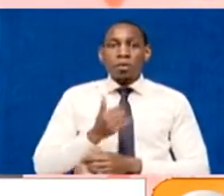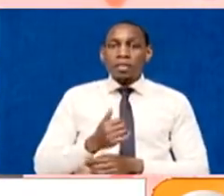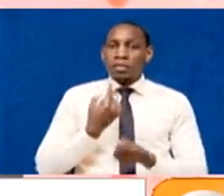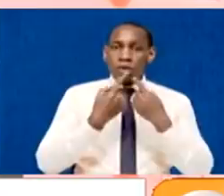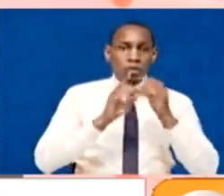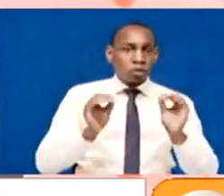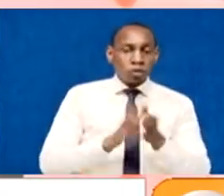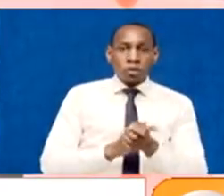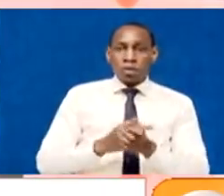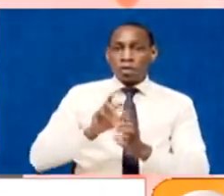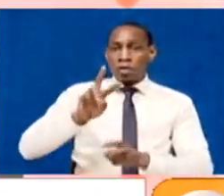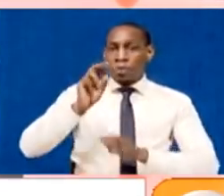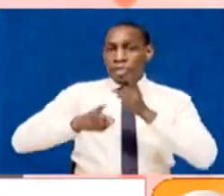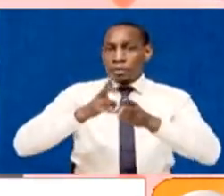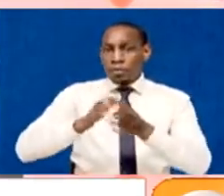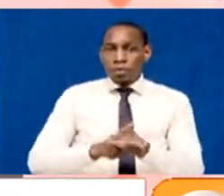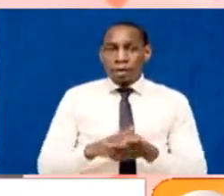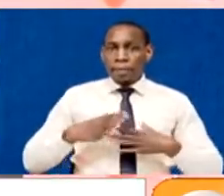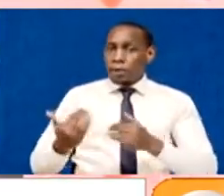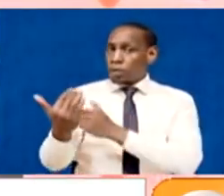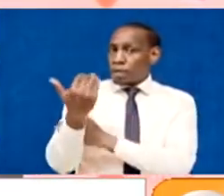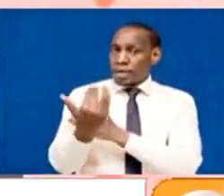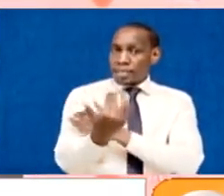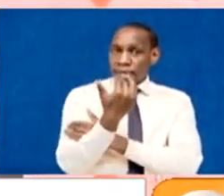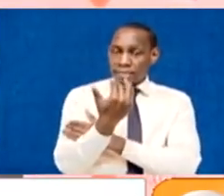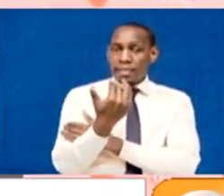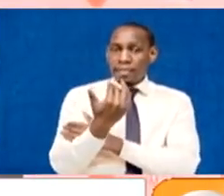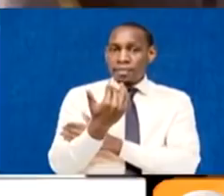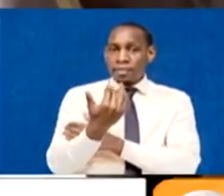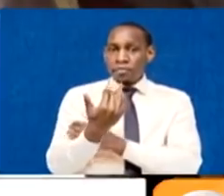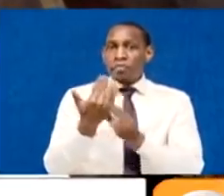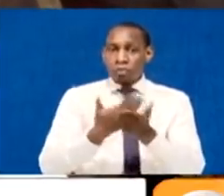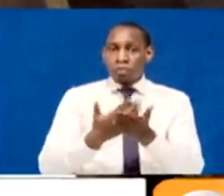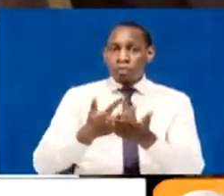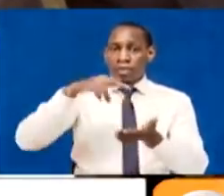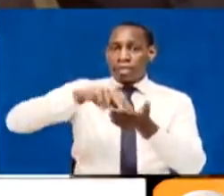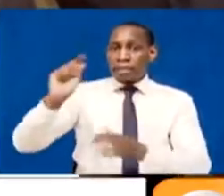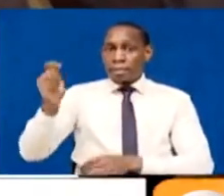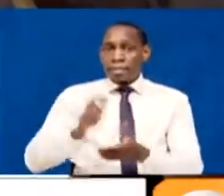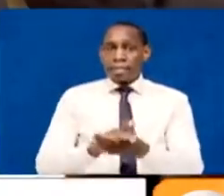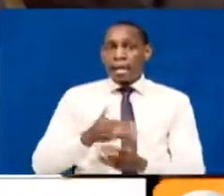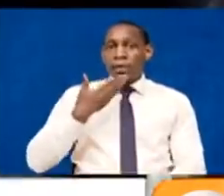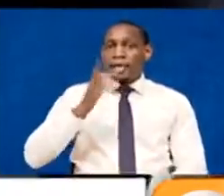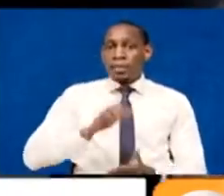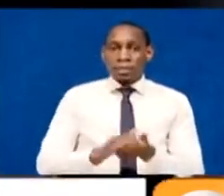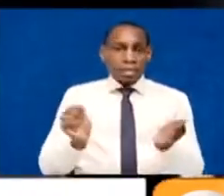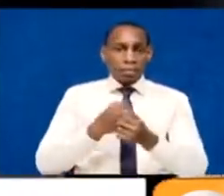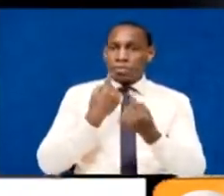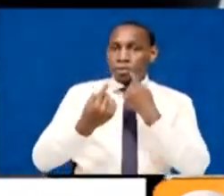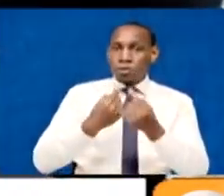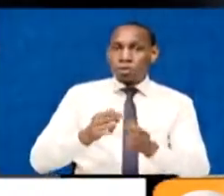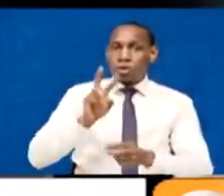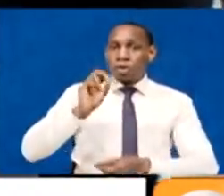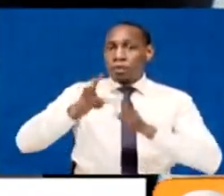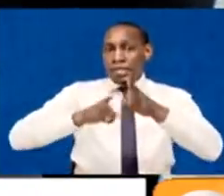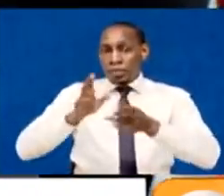kuongea juu ya 2022. Watu wakimuuliza unasemaje, utasimama ama utasimama, alikuwa anasema mimi siwezi kuongea juu ya